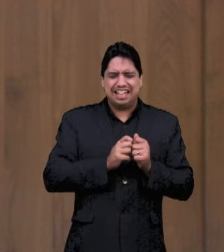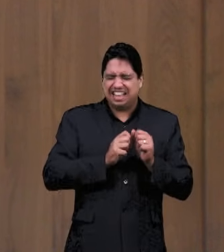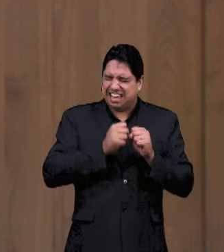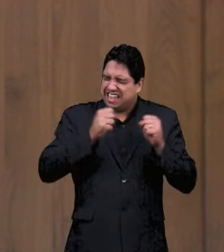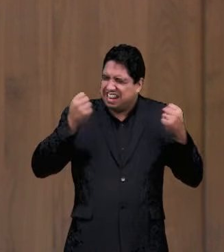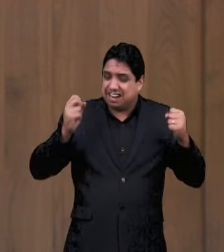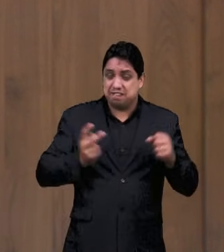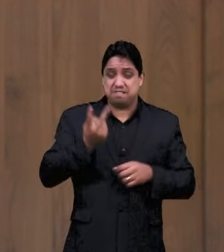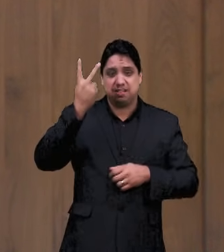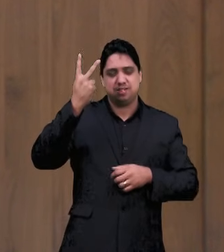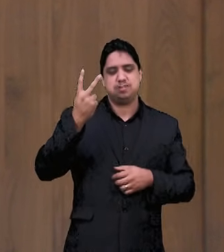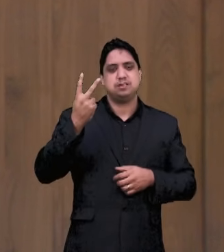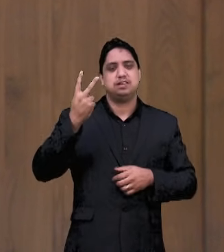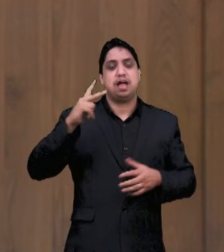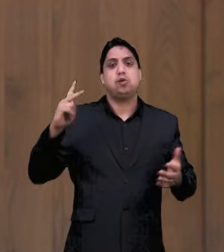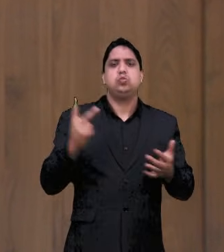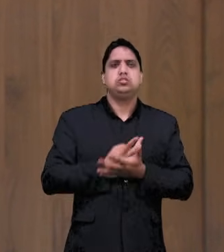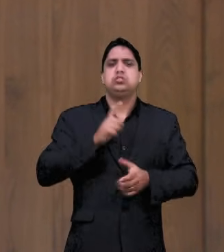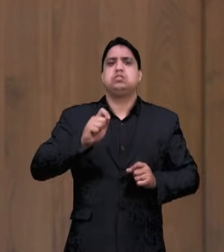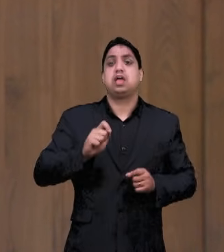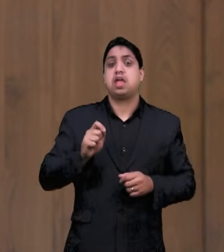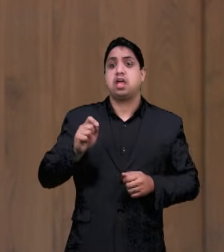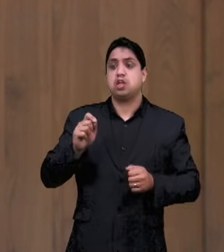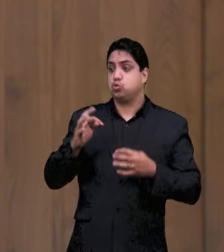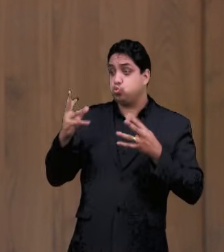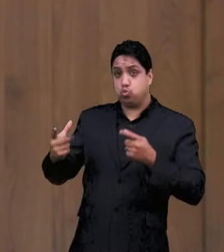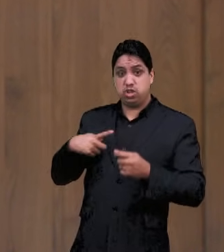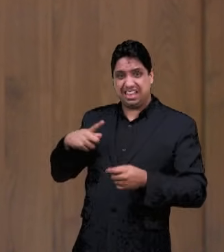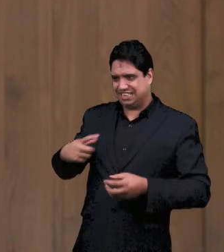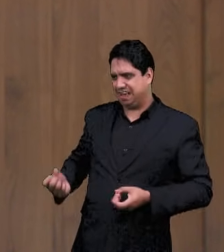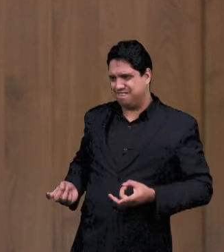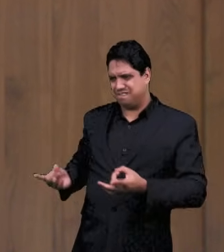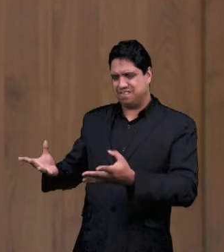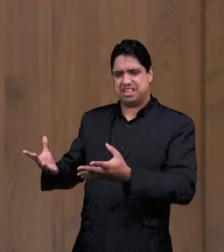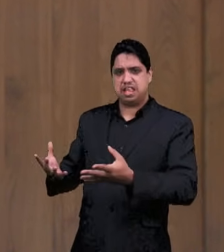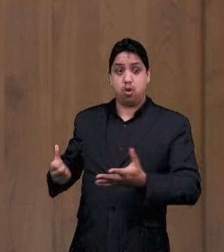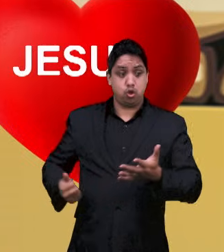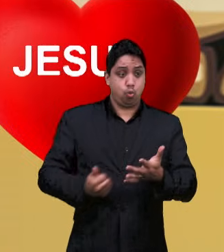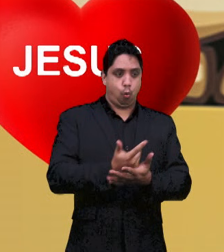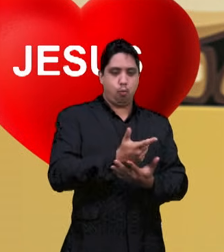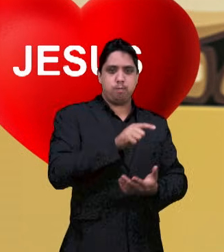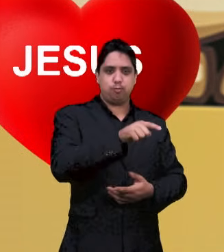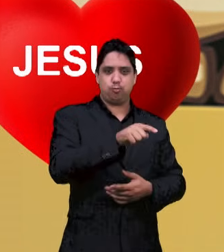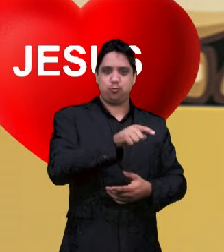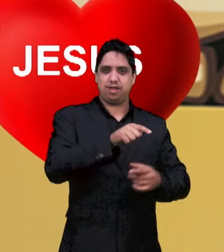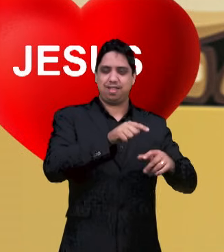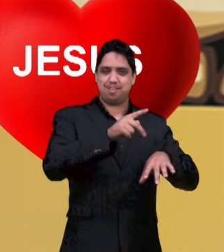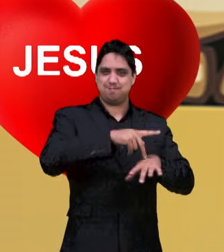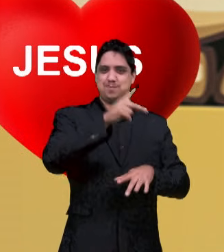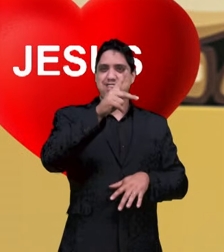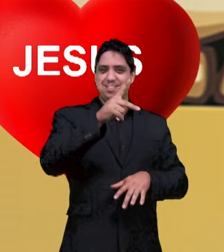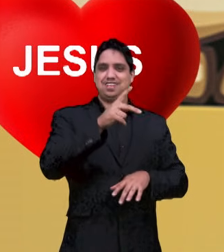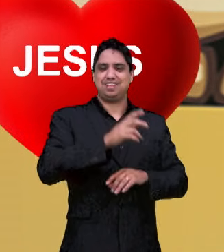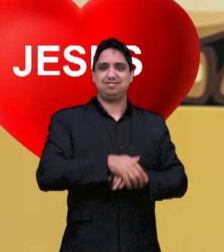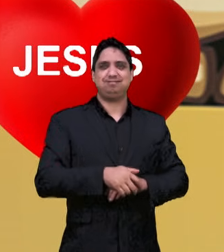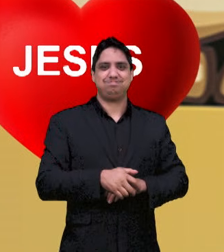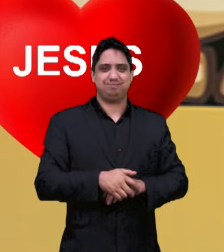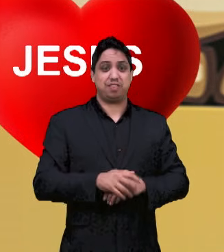prix. Et qu'est-ce qu'il a fait? Il a vendu tout ce qu'il avait Il a acheté la